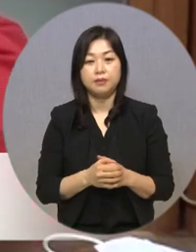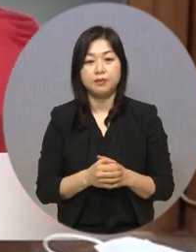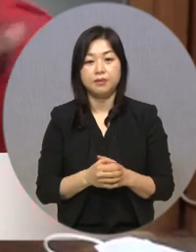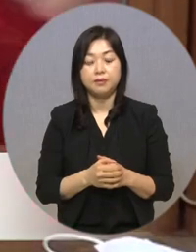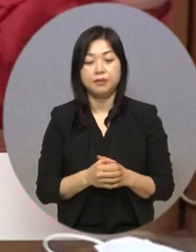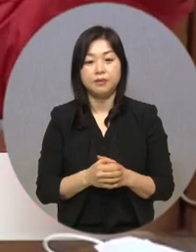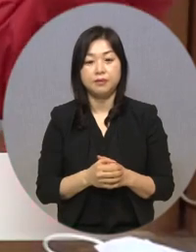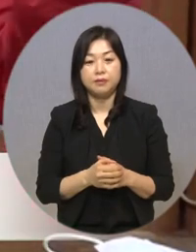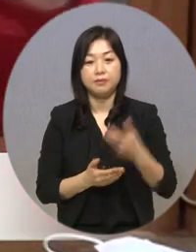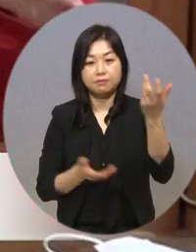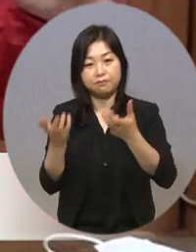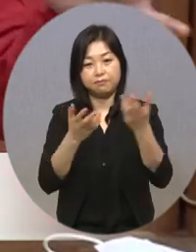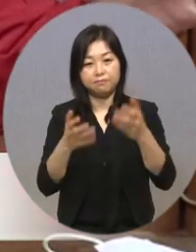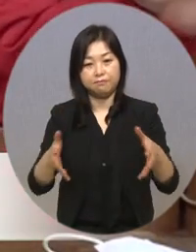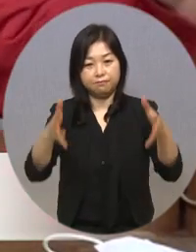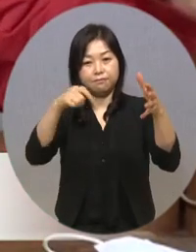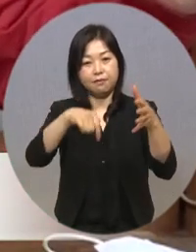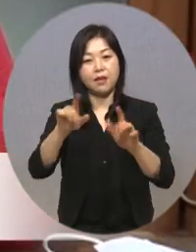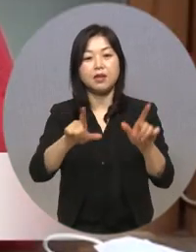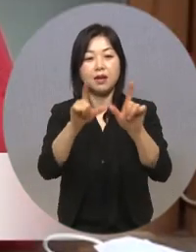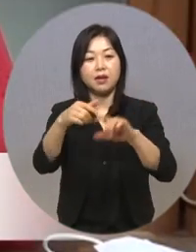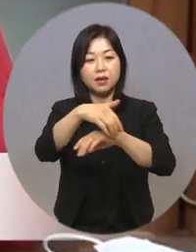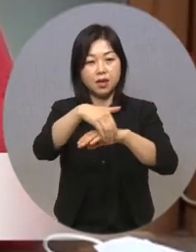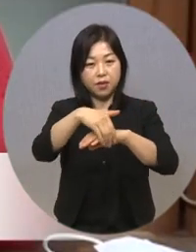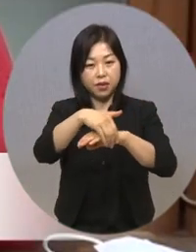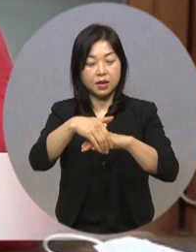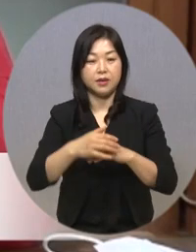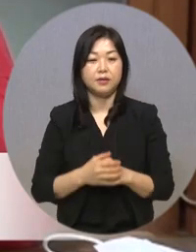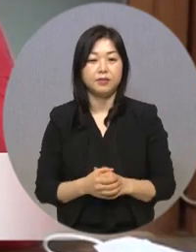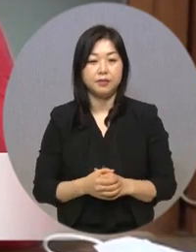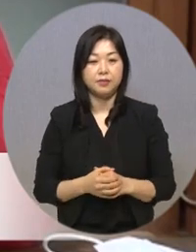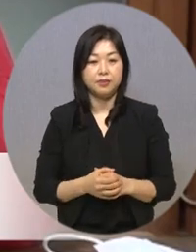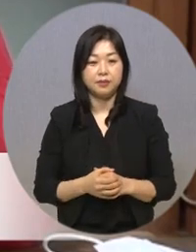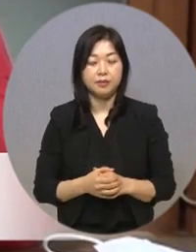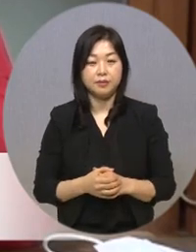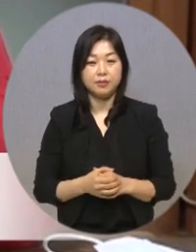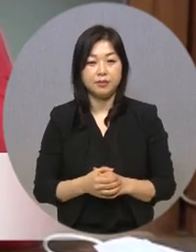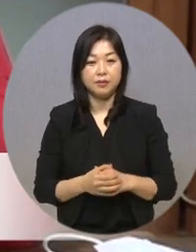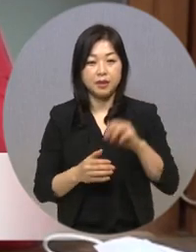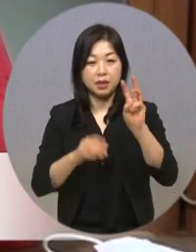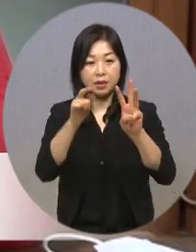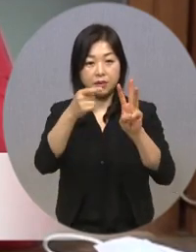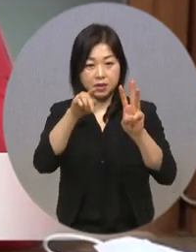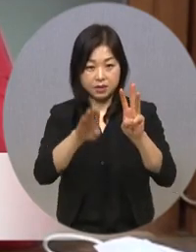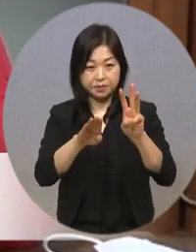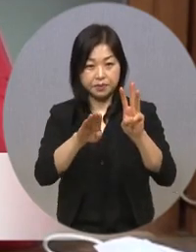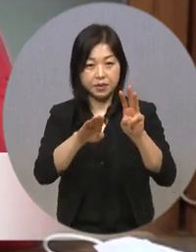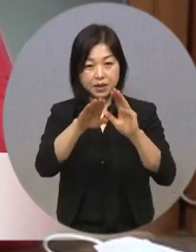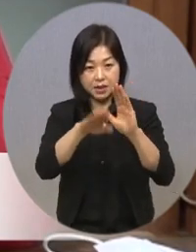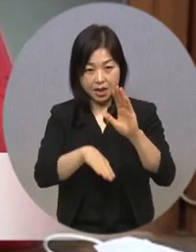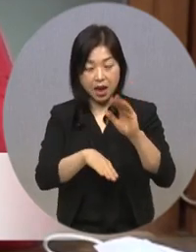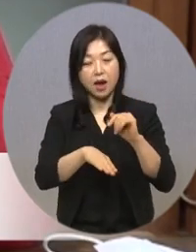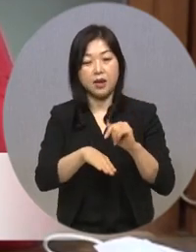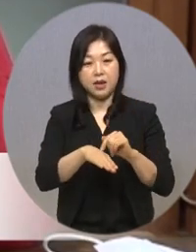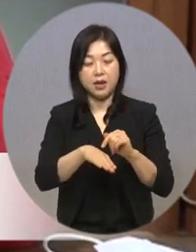하나의 집단 거주를 하려고 했어요. 그래서 최소한 한 상급 이하